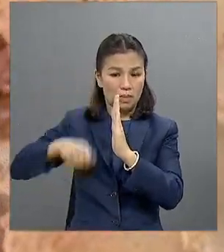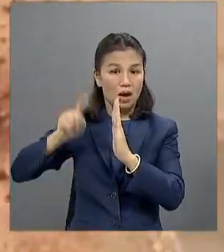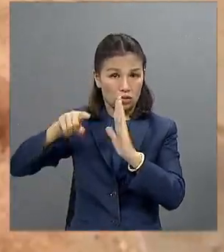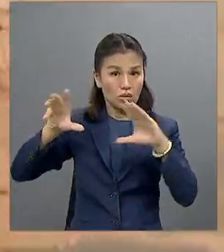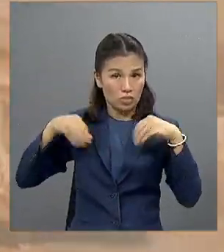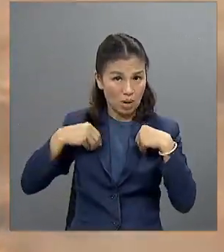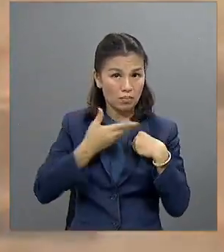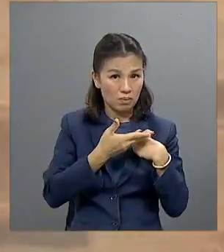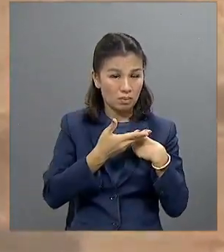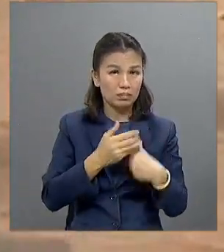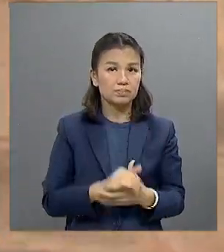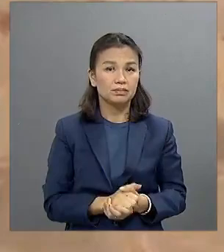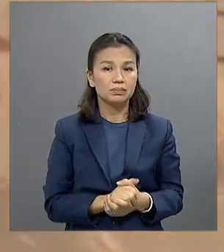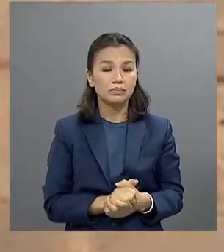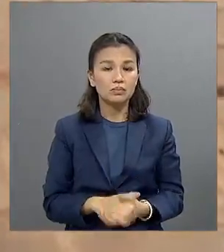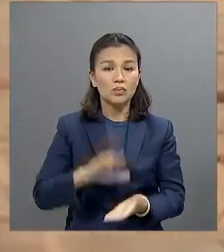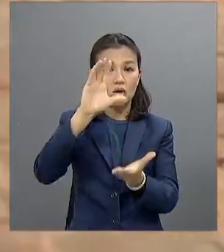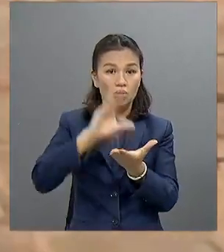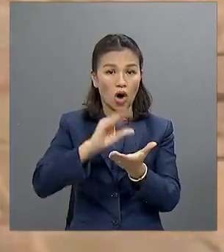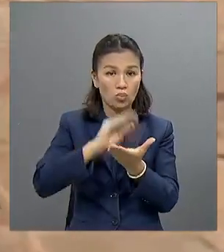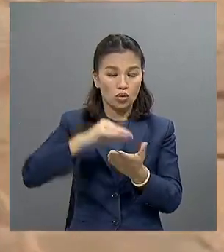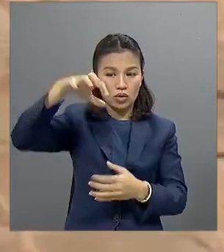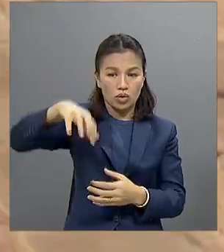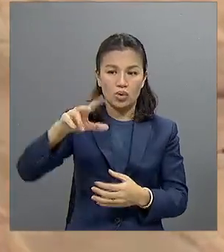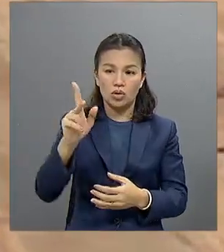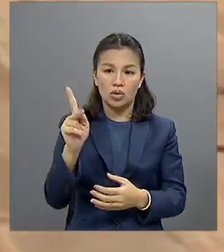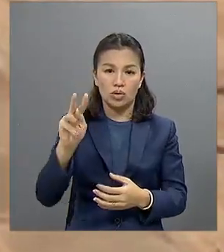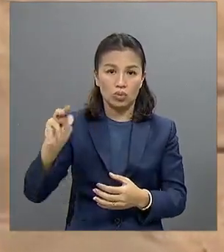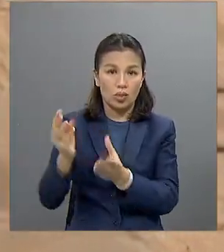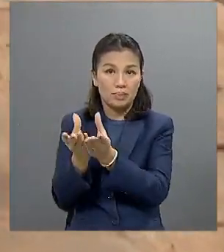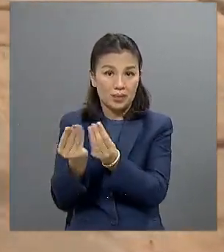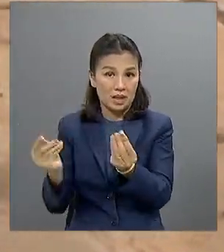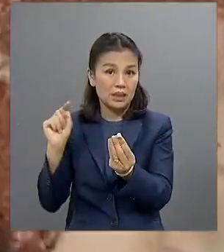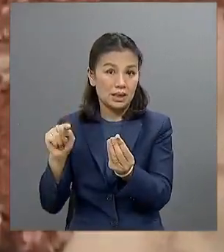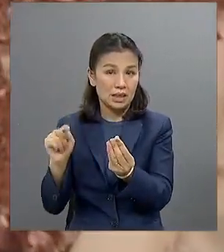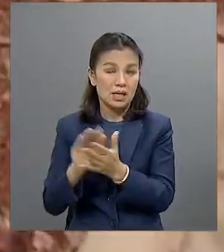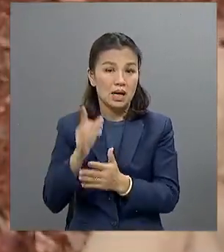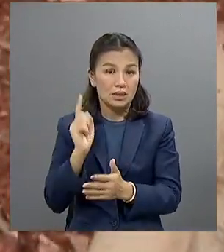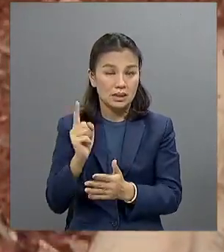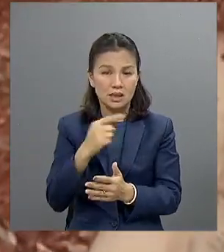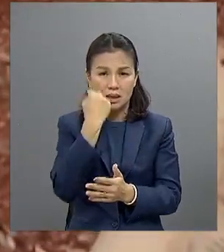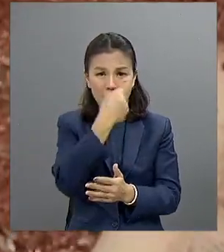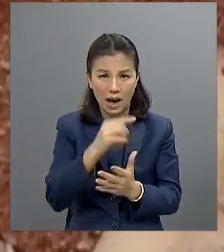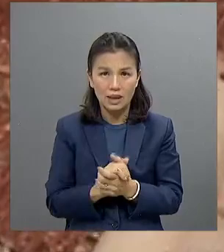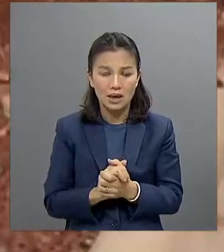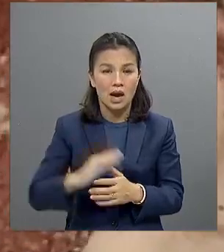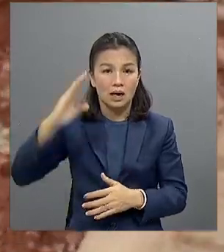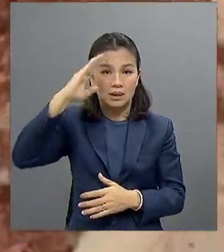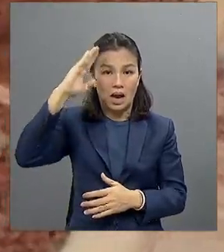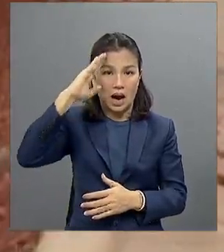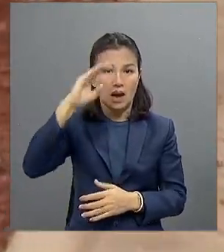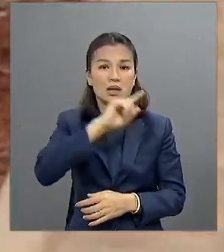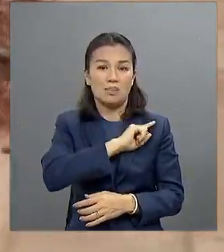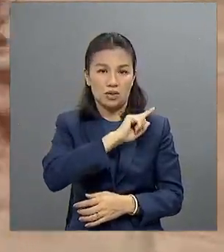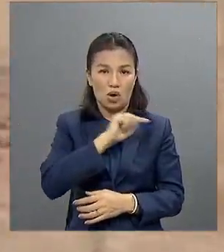จากข้อมูลของกรมธนารักษ์ค่ะคุณผู้ชมที่ดินแปลงดังกล่าวเดิมเนี่ยอยู่ในความครอบครองของกองทัพภาคที่1ต่อมากองทัพบกส่งม